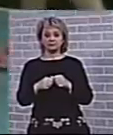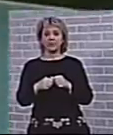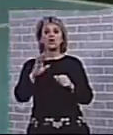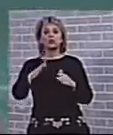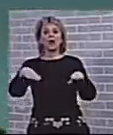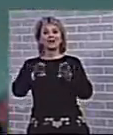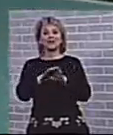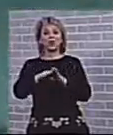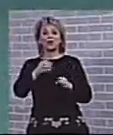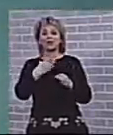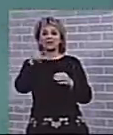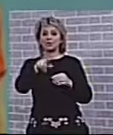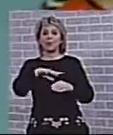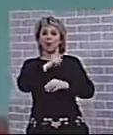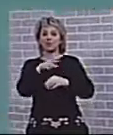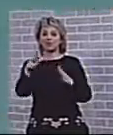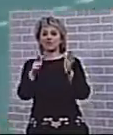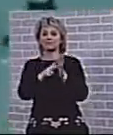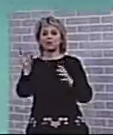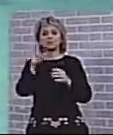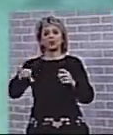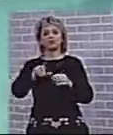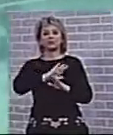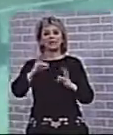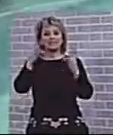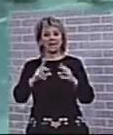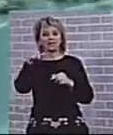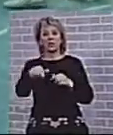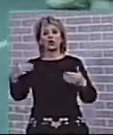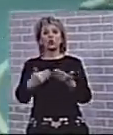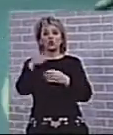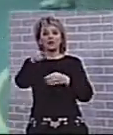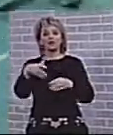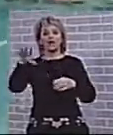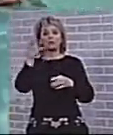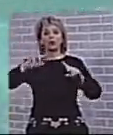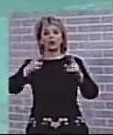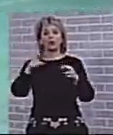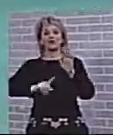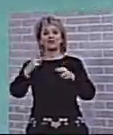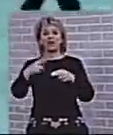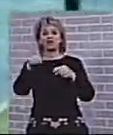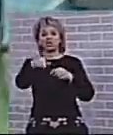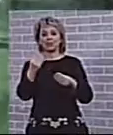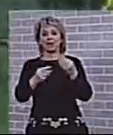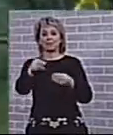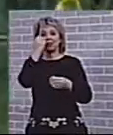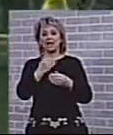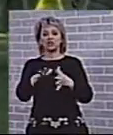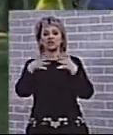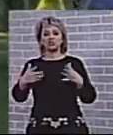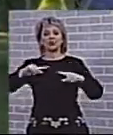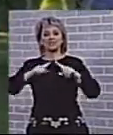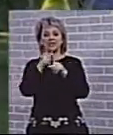Но от такой грации привычная мощь восьмерки Ростов-Дона не страдает. Новшество гандбольного клуба на финальном матче благодаря